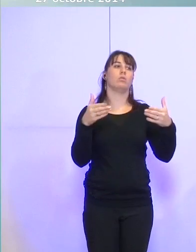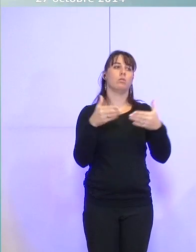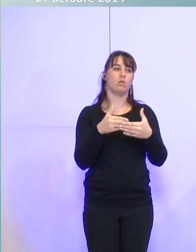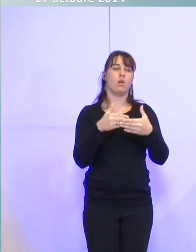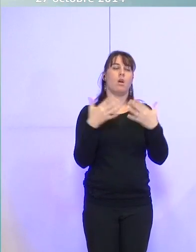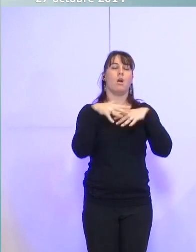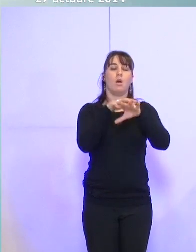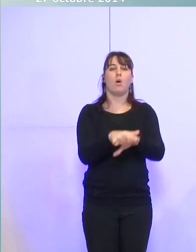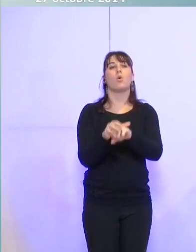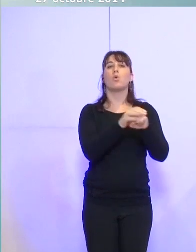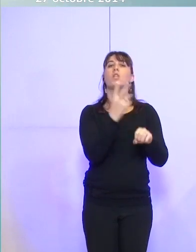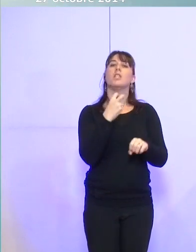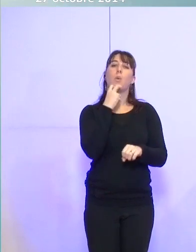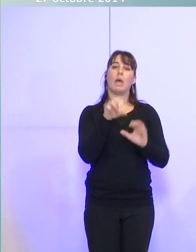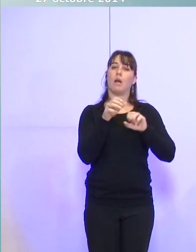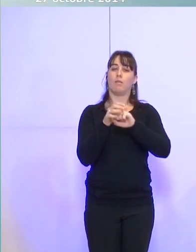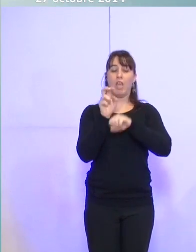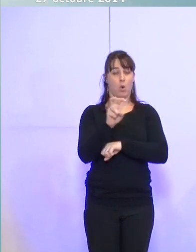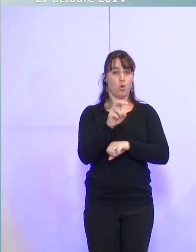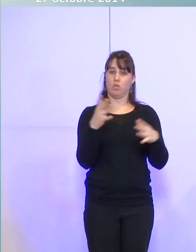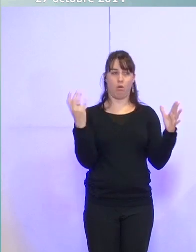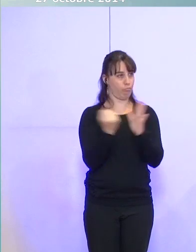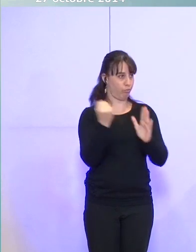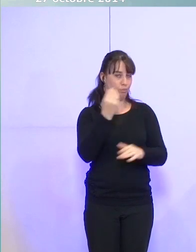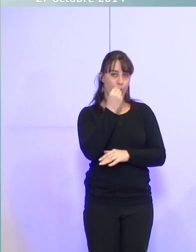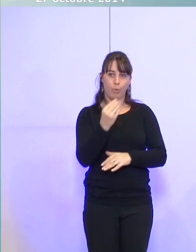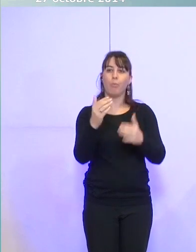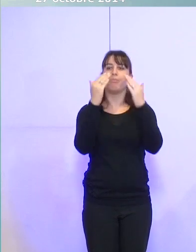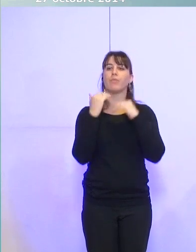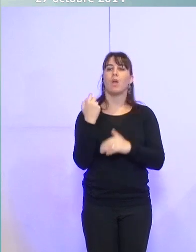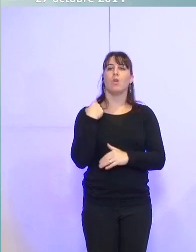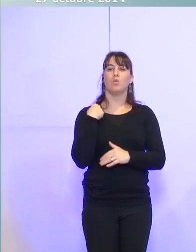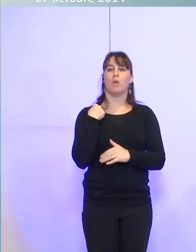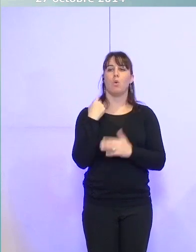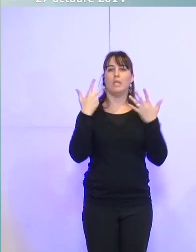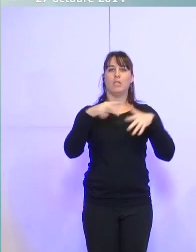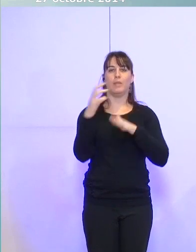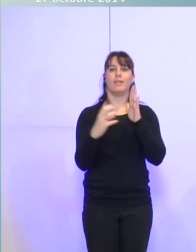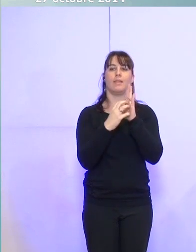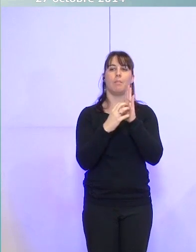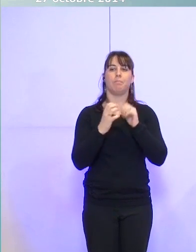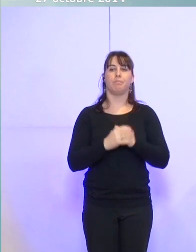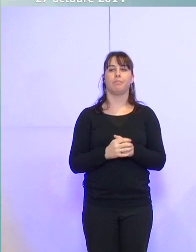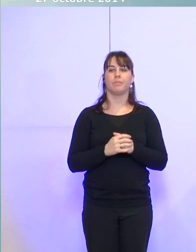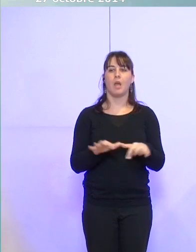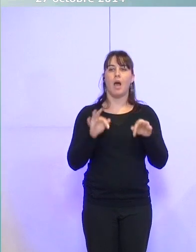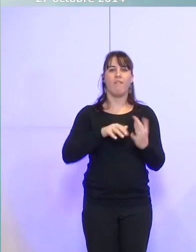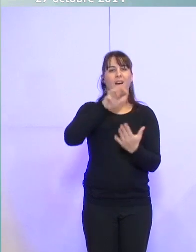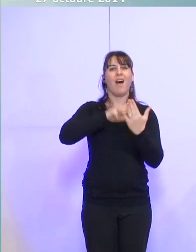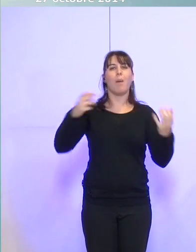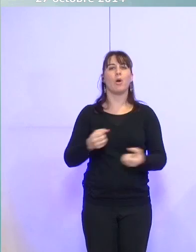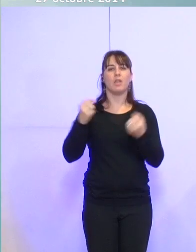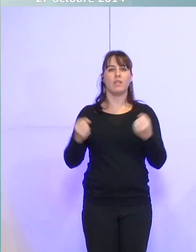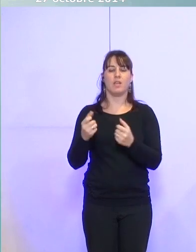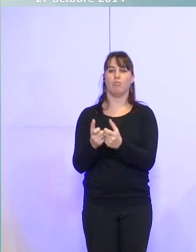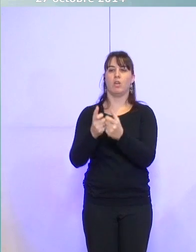écologistes. Cette délibération est donc adoptée. Délibération numéro 18. Il s'agit du rapport d'activité de la Régie des eaux